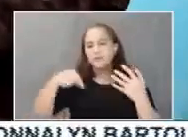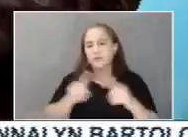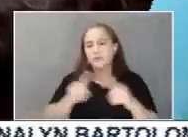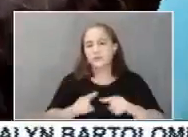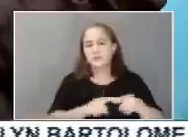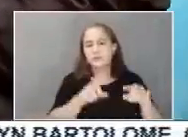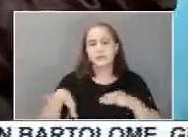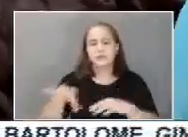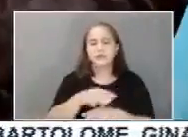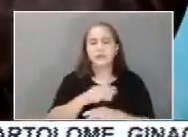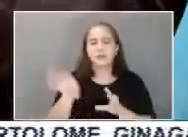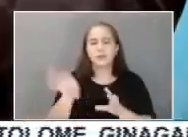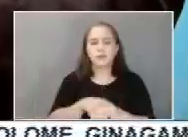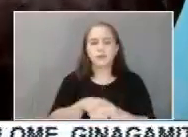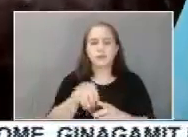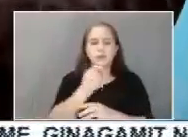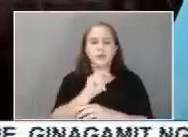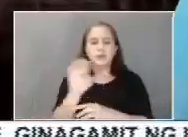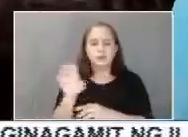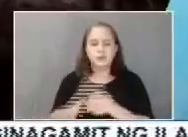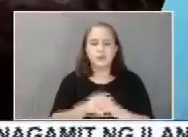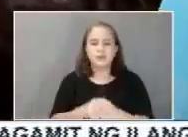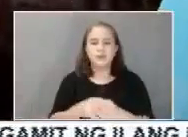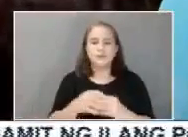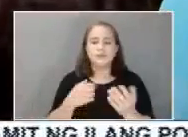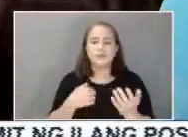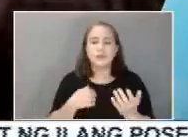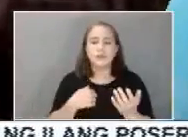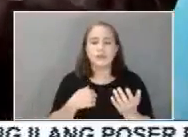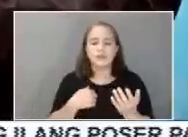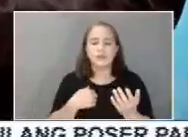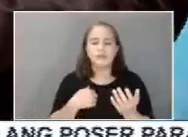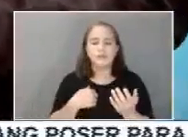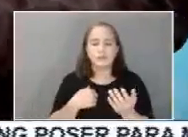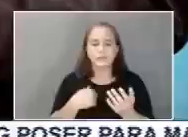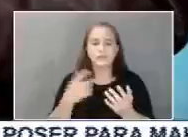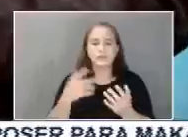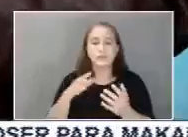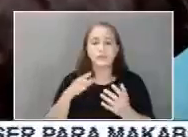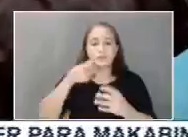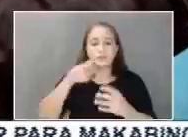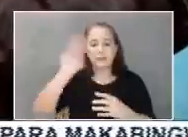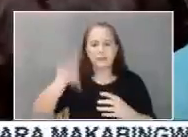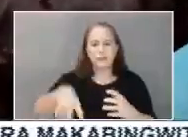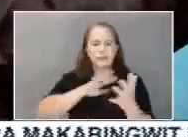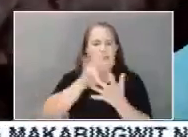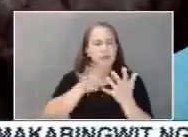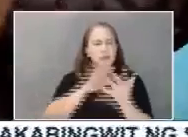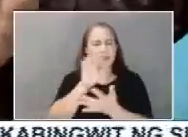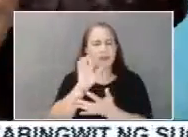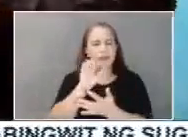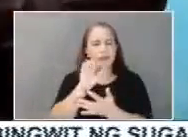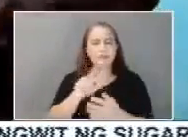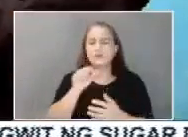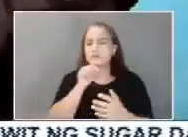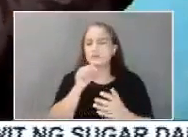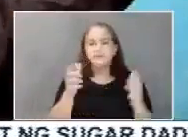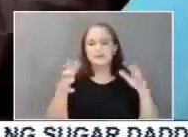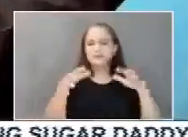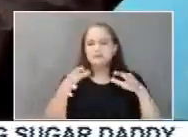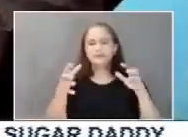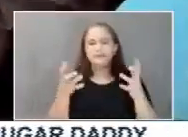air temperature dito sa Iloilo at 32 degrees Celsius naman sa Metro Cebu at Tacloban. Dito naman sa